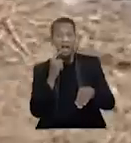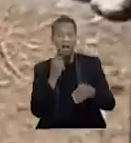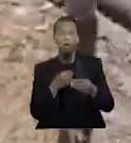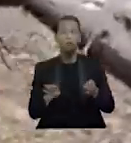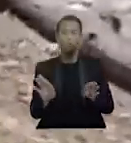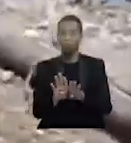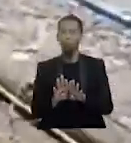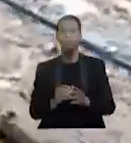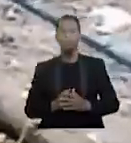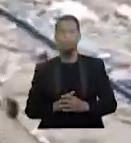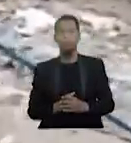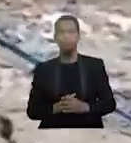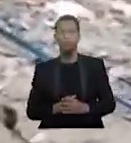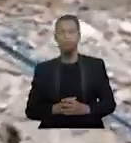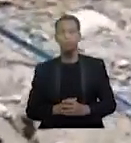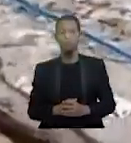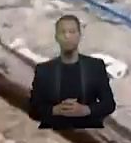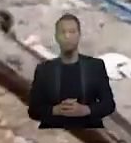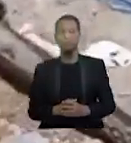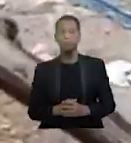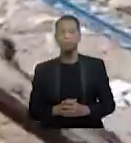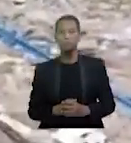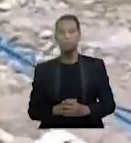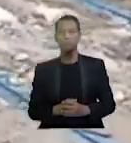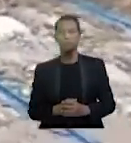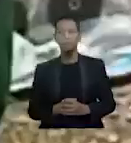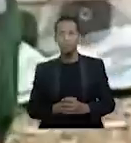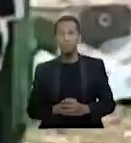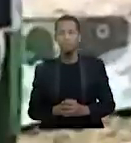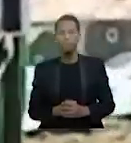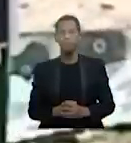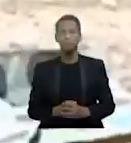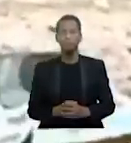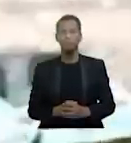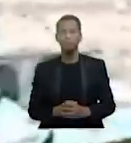polisi. Dari Bangkalan, Jawa Timur, Taufik Syahrawi, iNews, melaporkan.